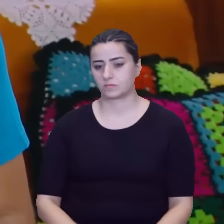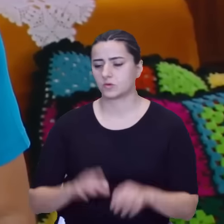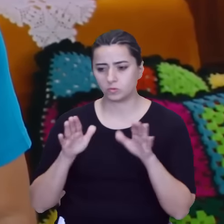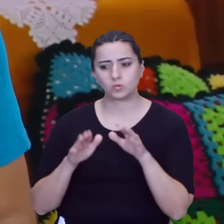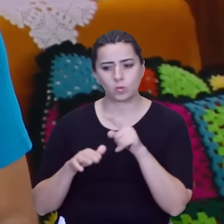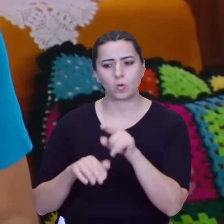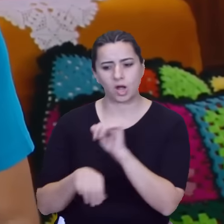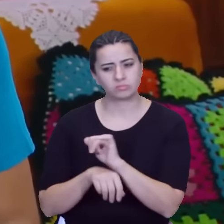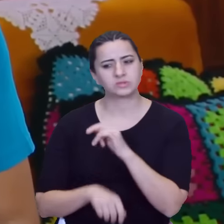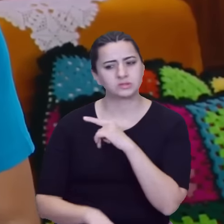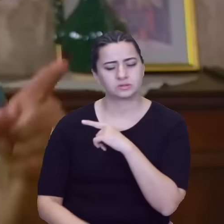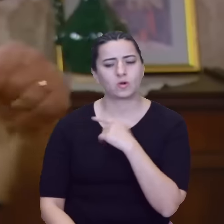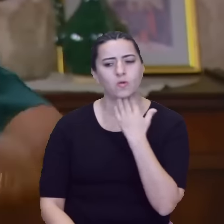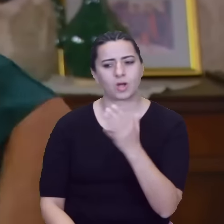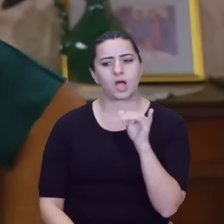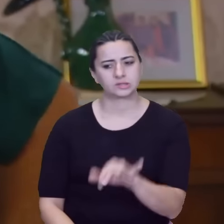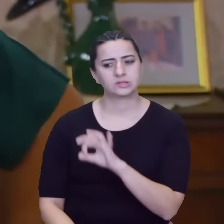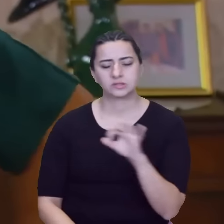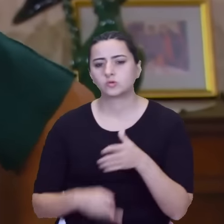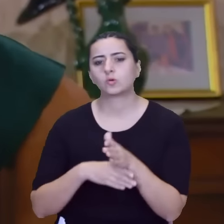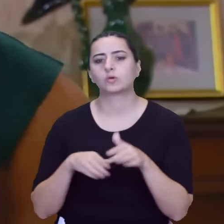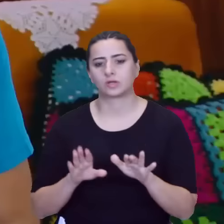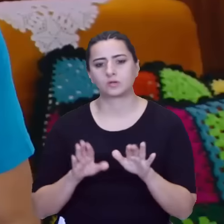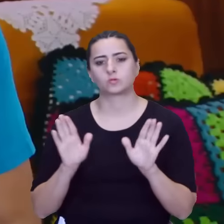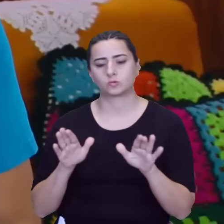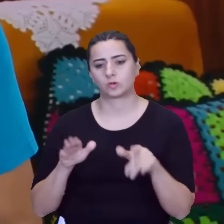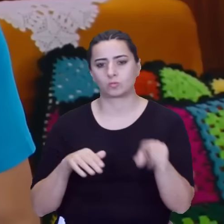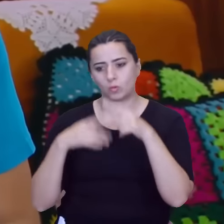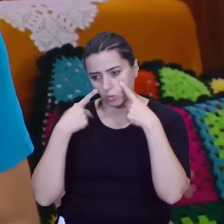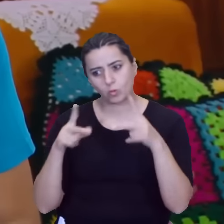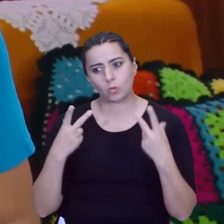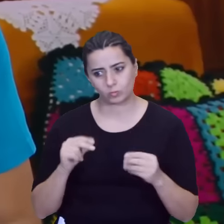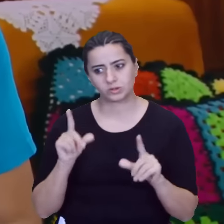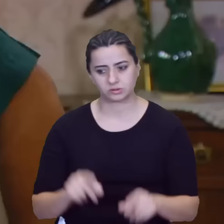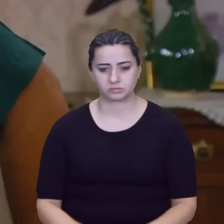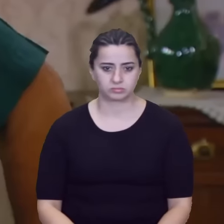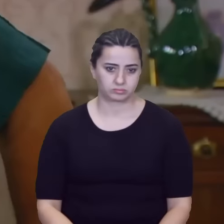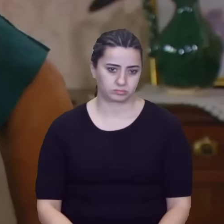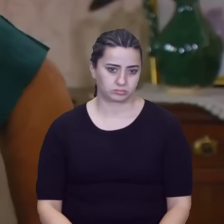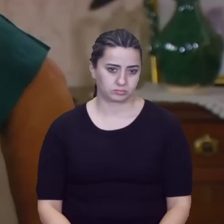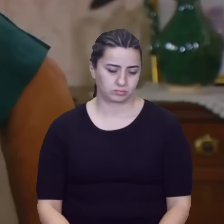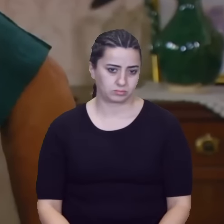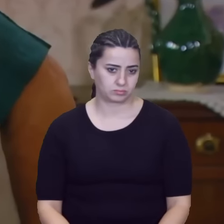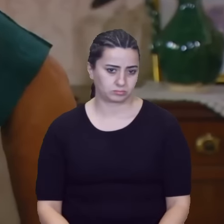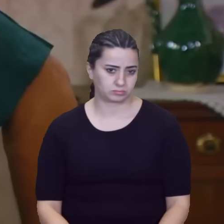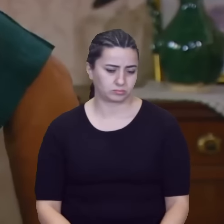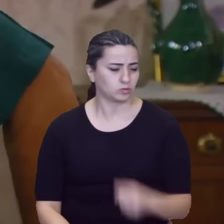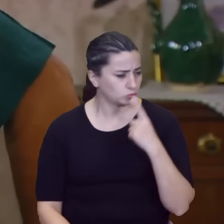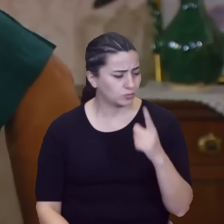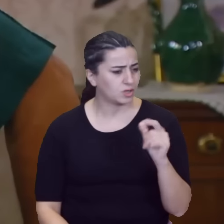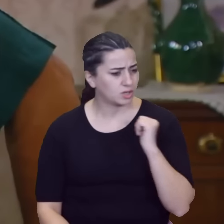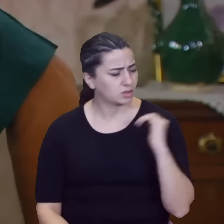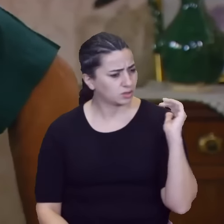ona en büyük haksızlık yani. Hiç doğru bir şey değil. Kuşlar özgür değil mi baba? Tabii ya bak, bak sen bir söyle mi?